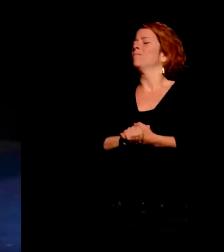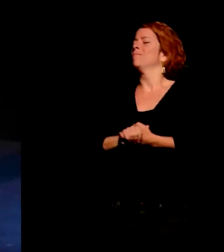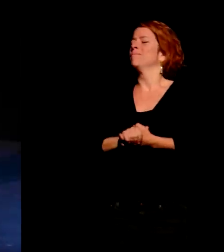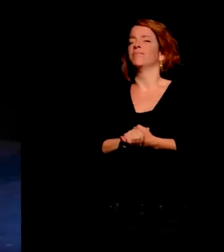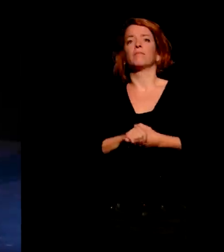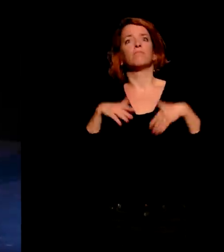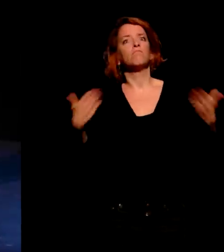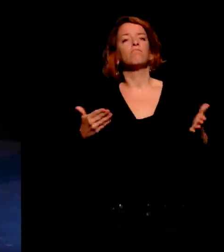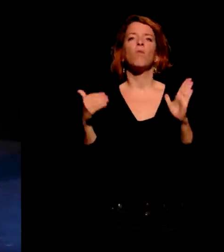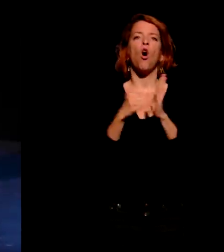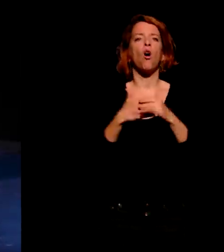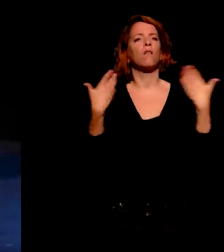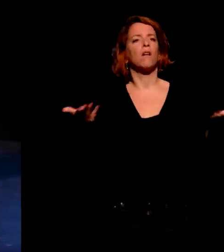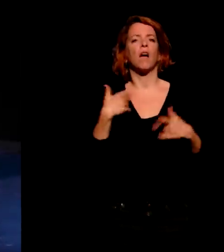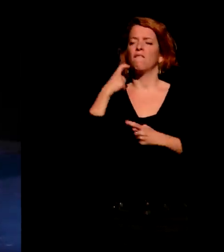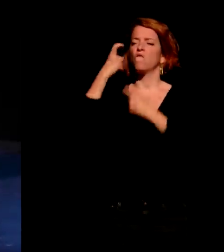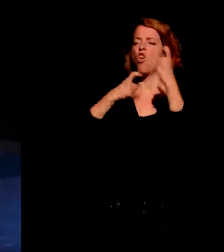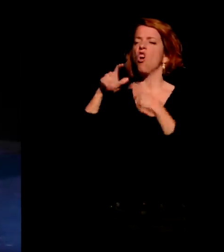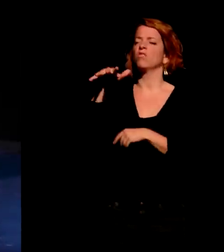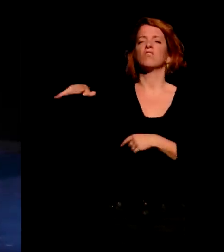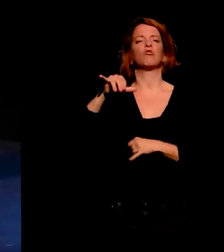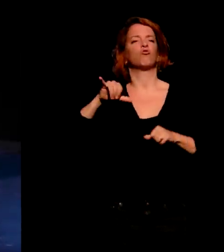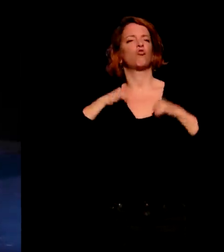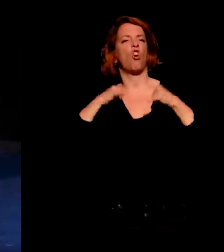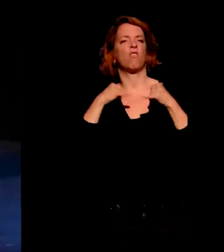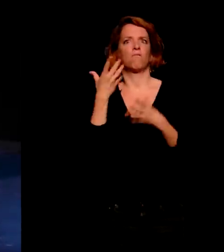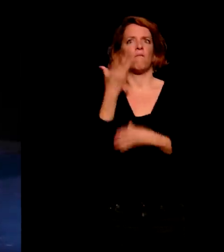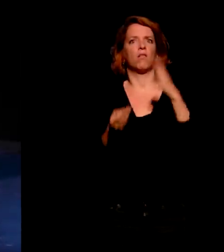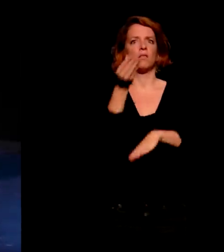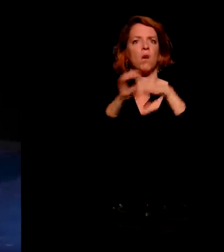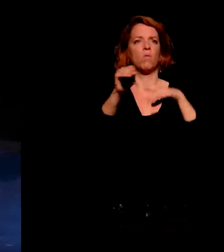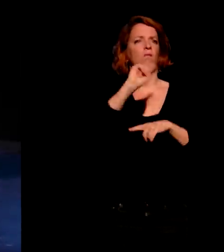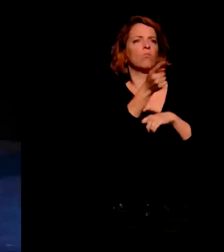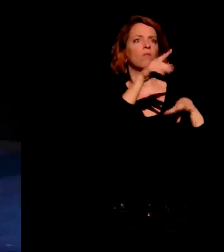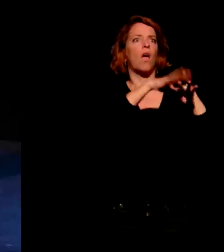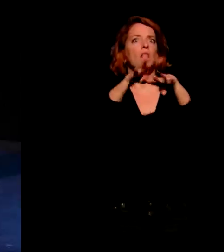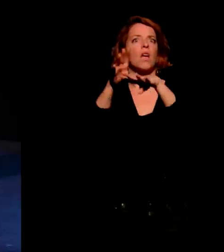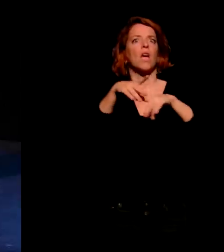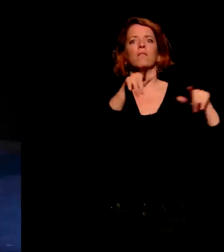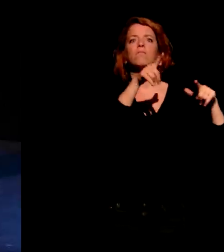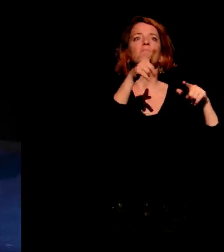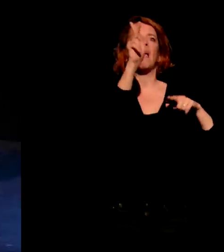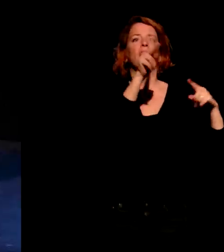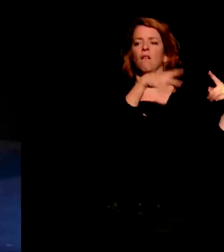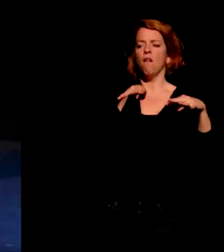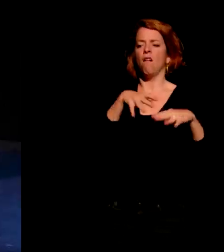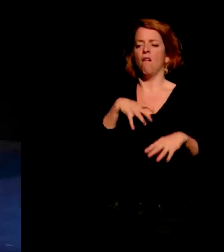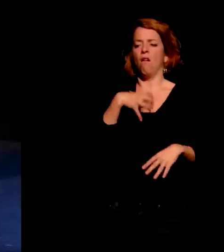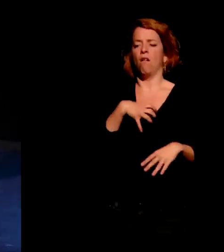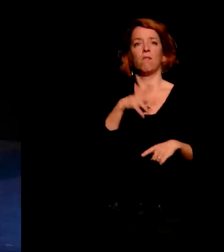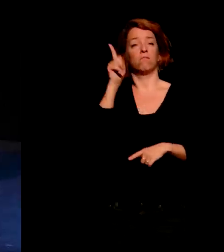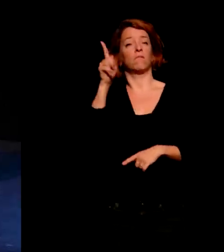Une fois de plus, c'est la question de la violence des jeunes sur fond d'insécurité qui monopolise l'attention des habitants des banlieues parisiennes, et ce, alors que